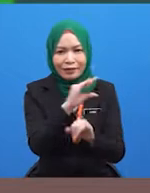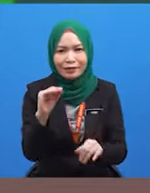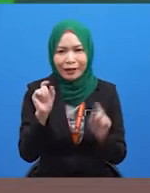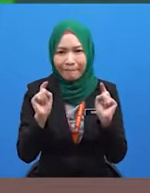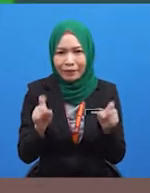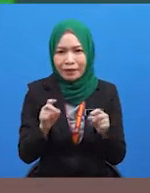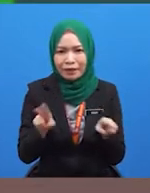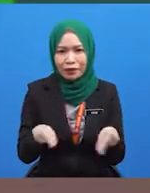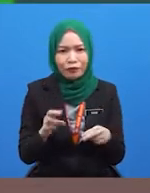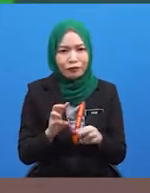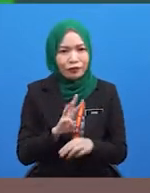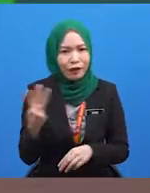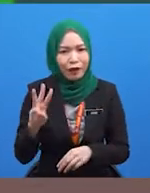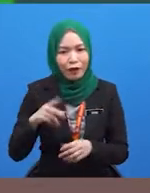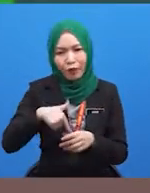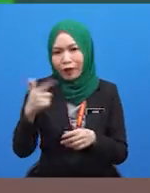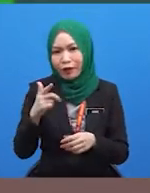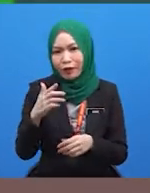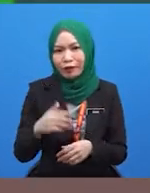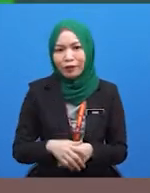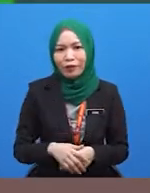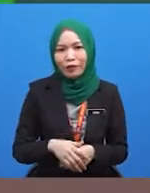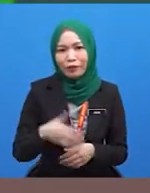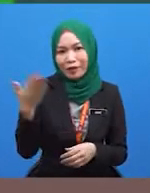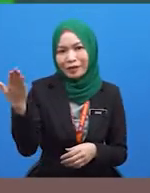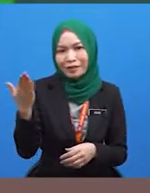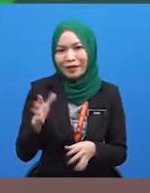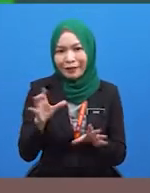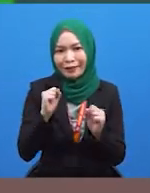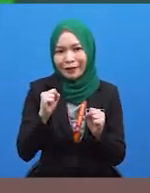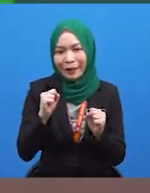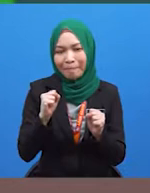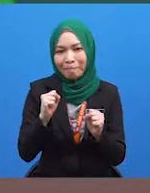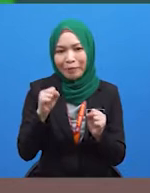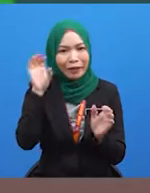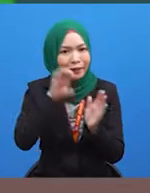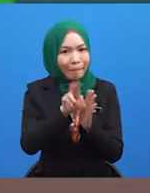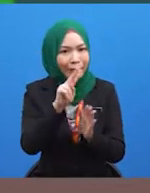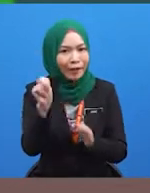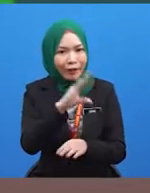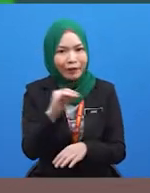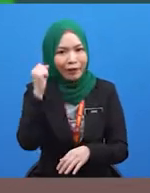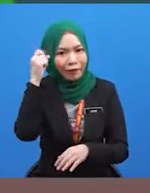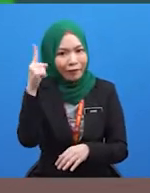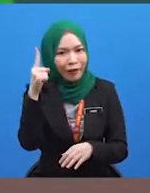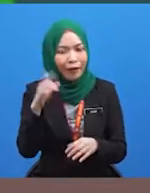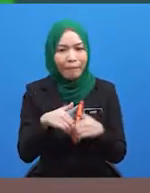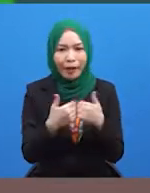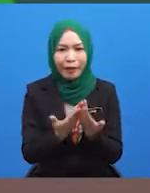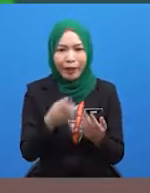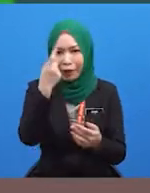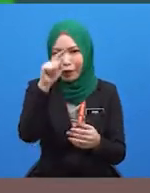bakal usahawan di luar sana mendapat gambaran tentang bagaimana mereka boleh mendapatkan sumber idea